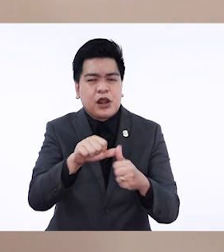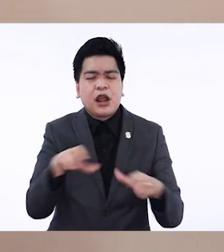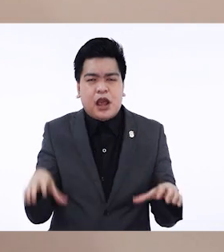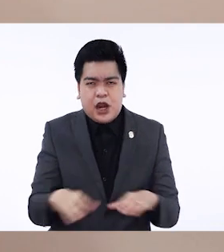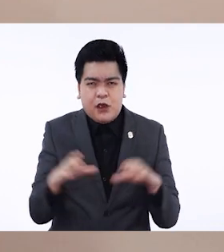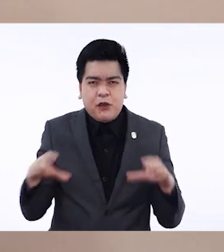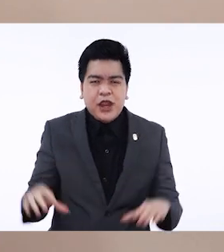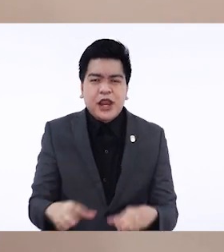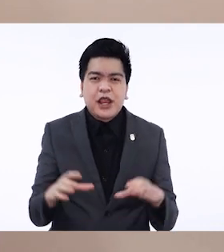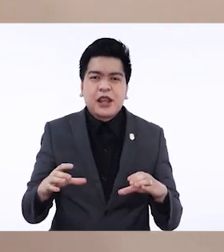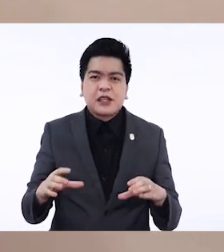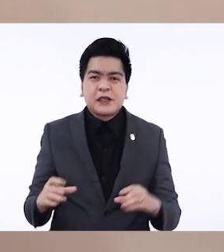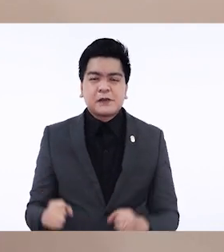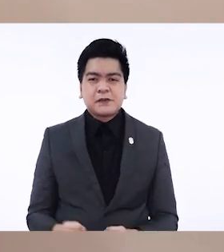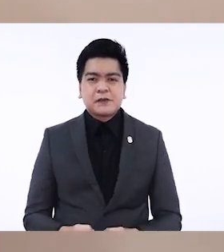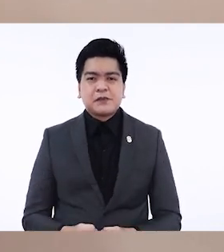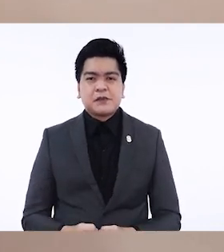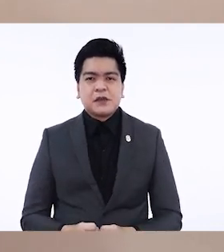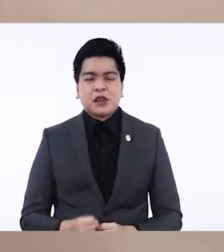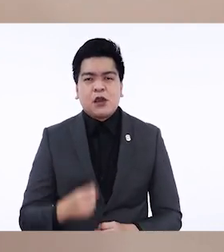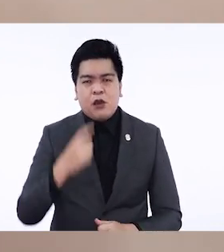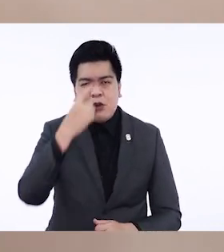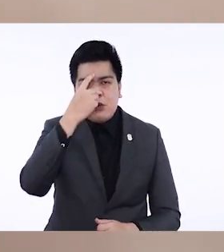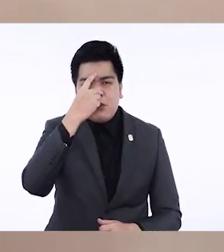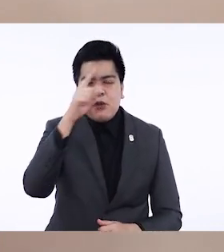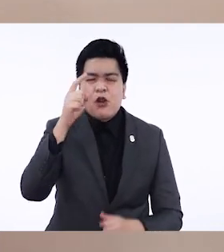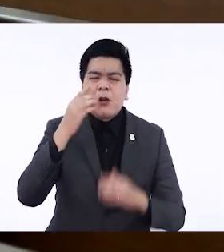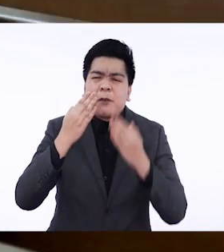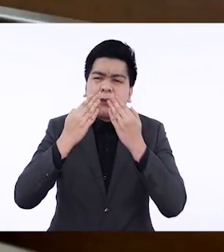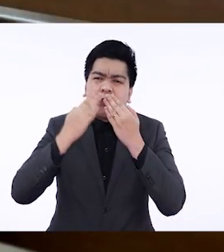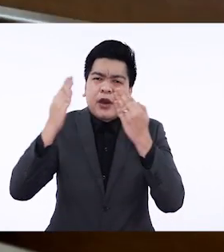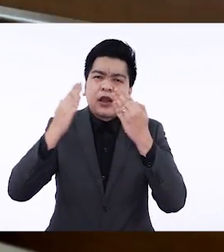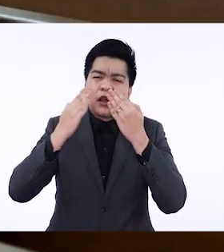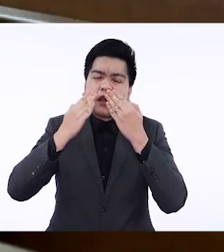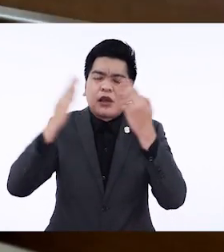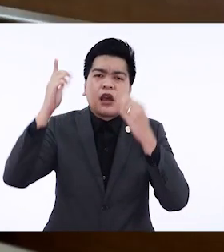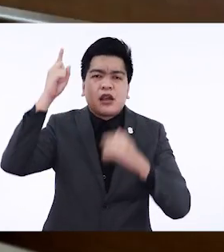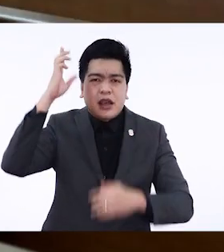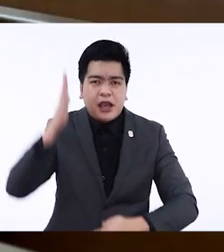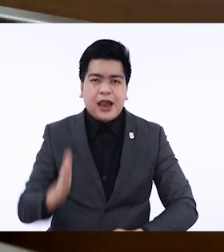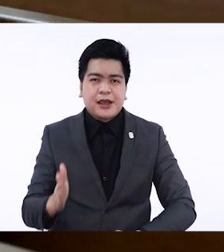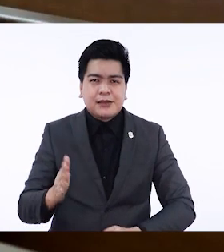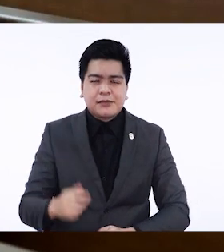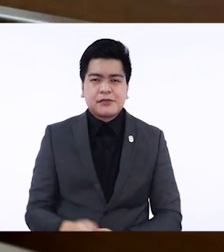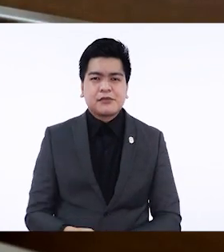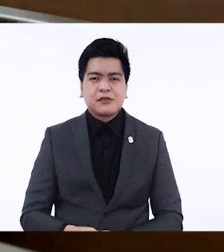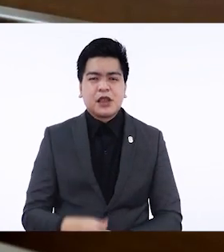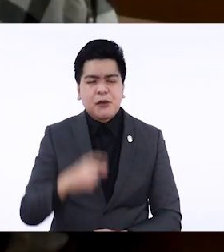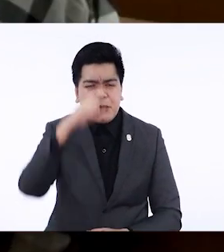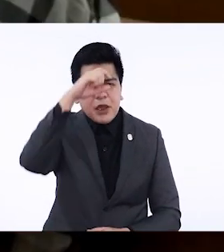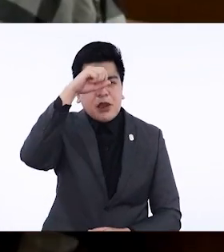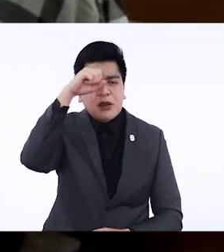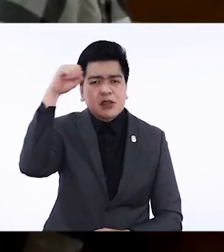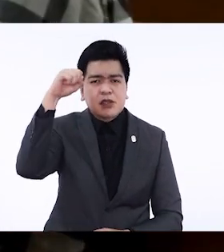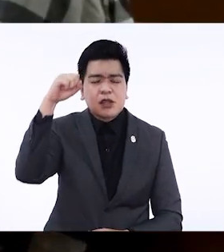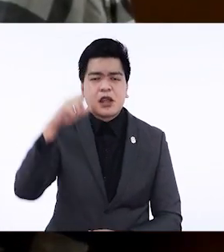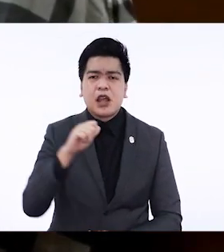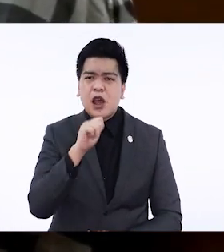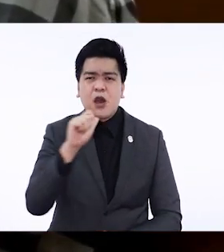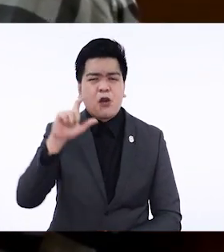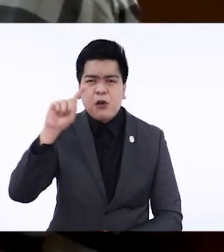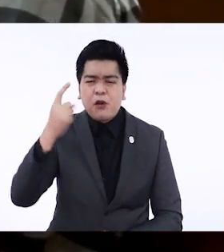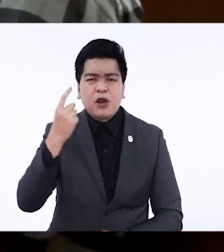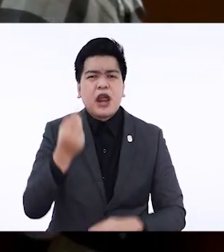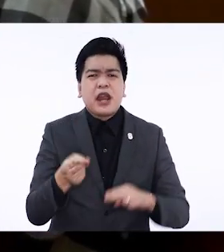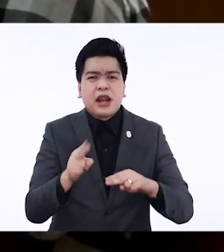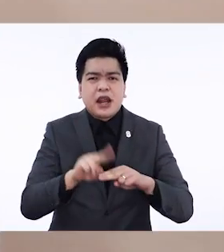aktibidad na ito ay upang magpasalamat po sa Panginoon Diyos sapagkat hindi lang po